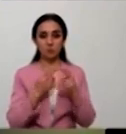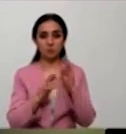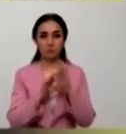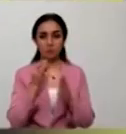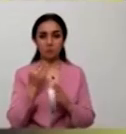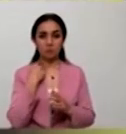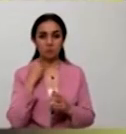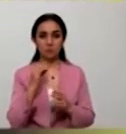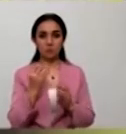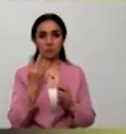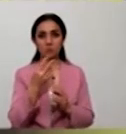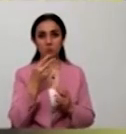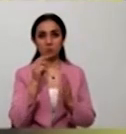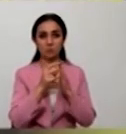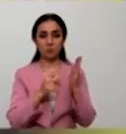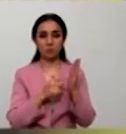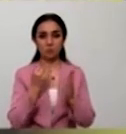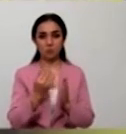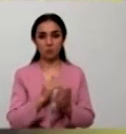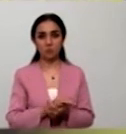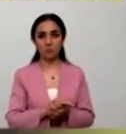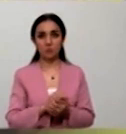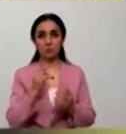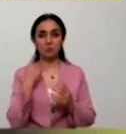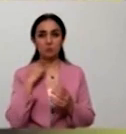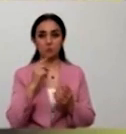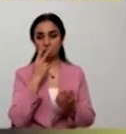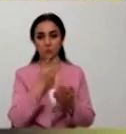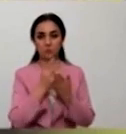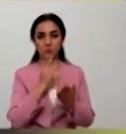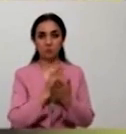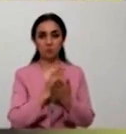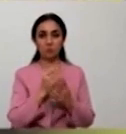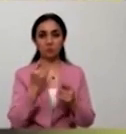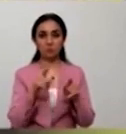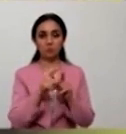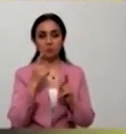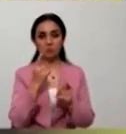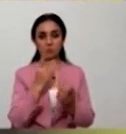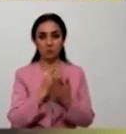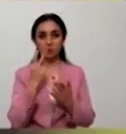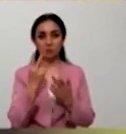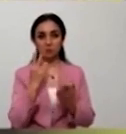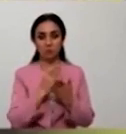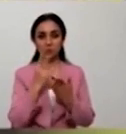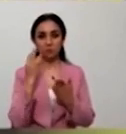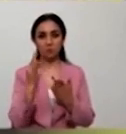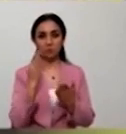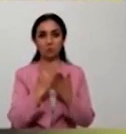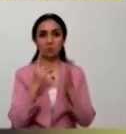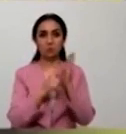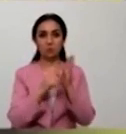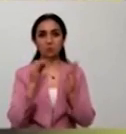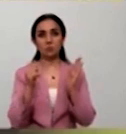tanlangan son 4 ga bo'linadi. Sonlardan ko'rinib turibdiki, demak bunda 1 ham bor, 2, 0,